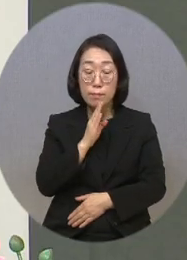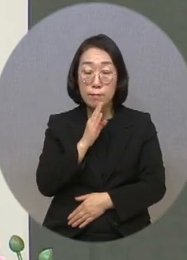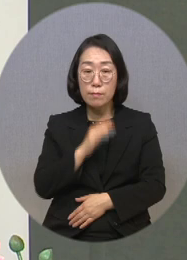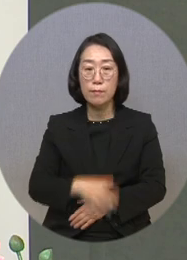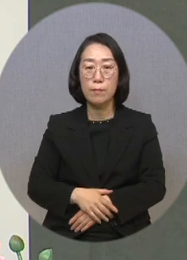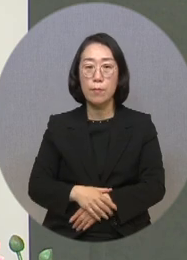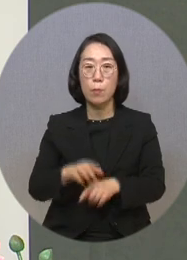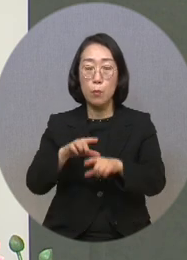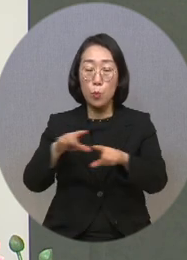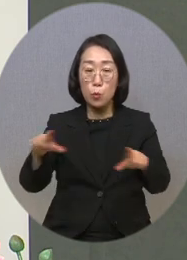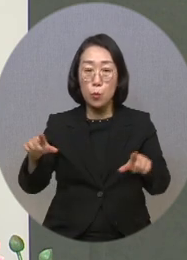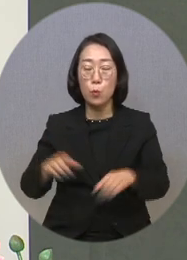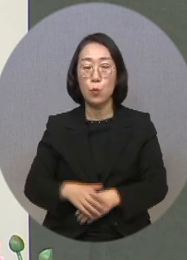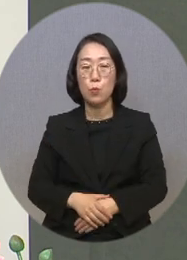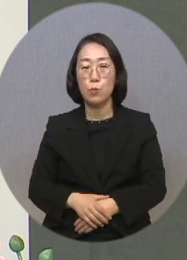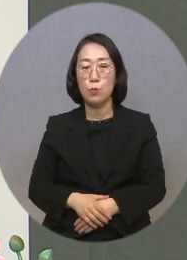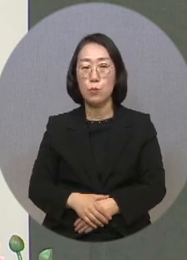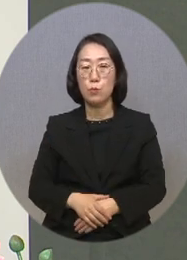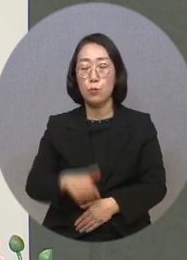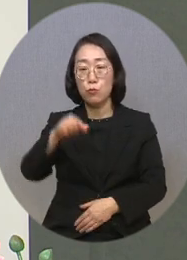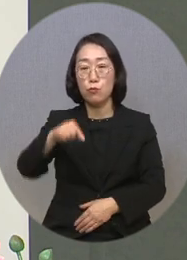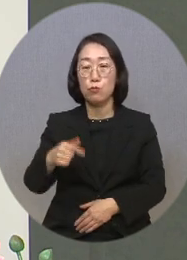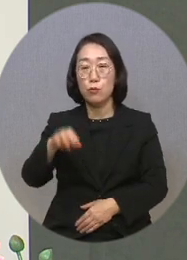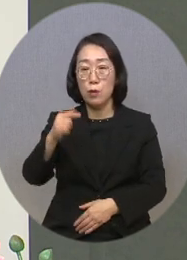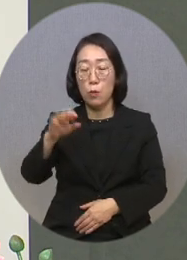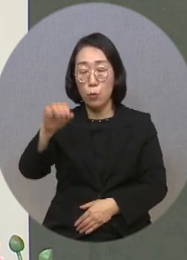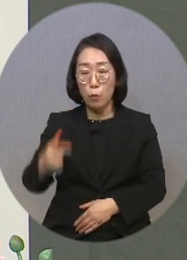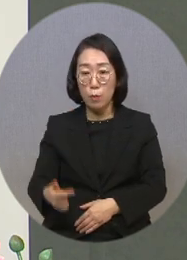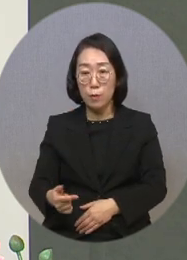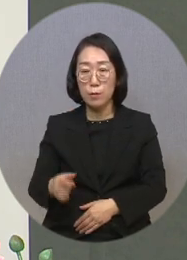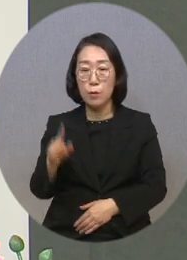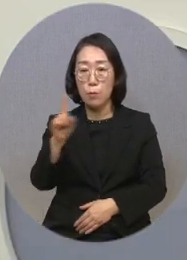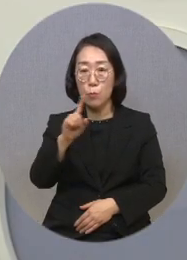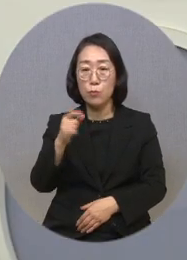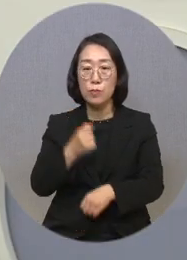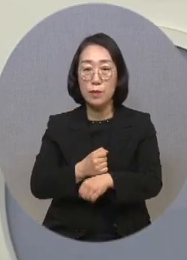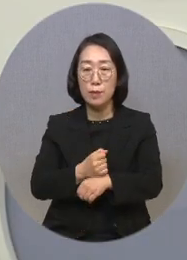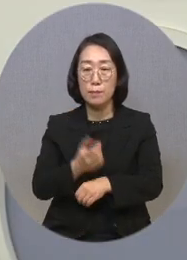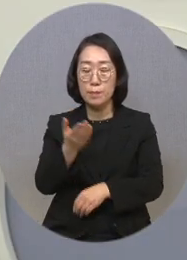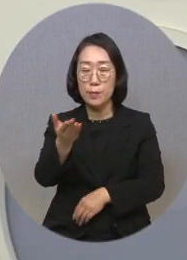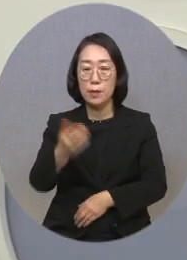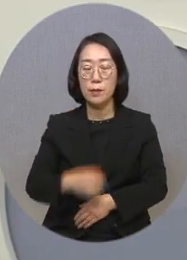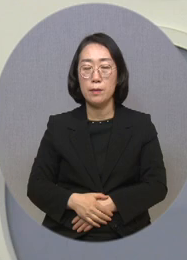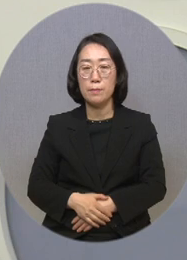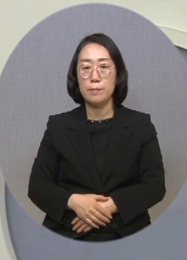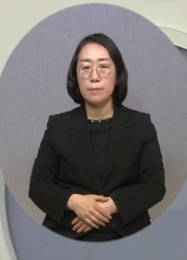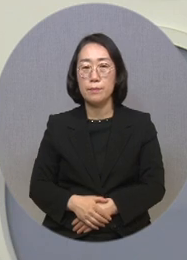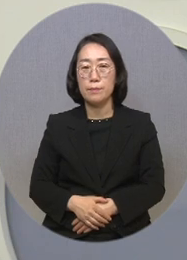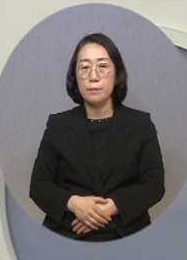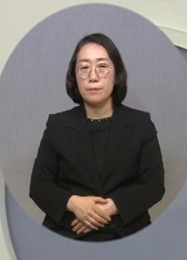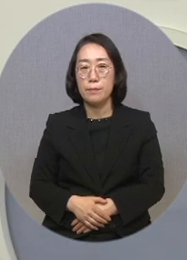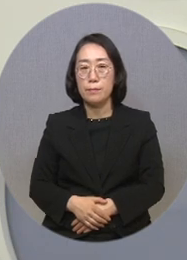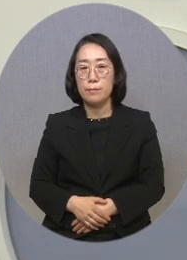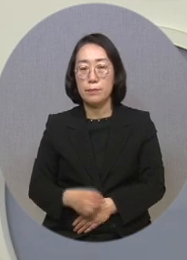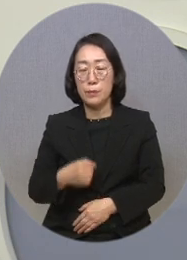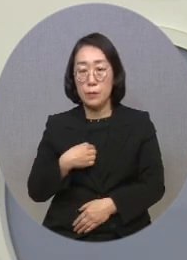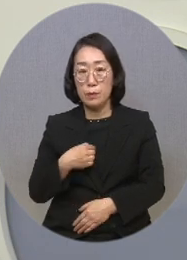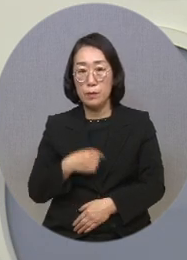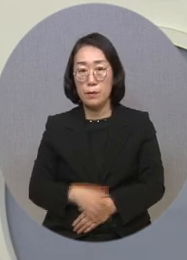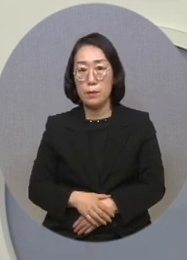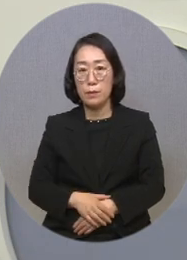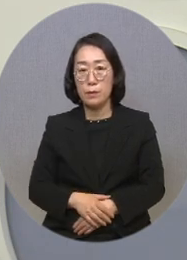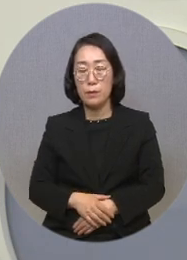주로 그 국선원에서 하는 일이 뭡니까? 저는 양백산에